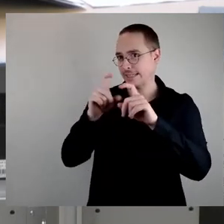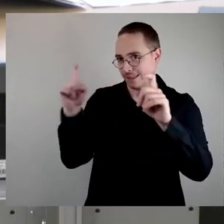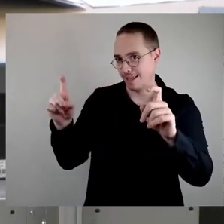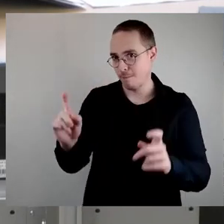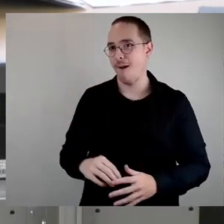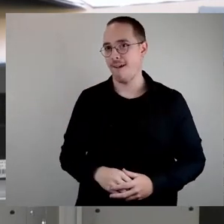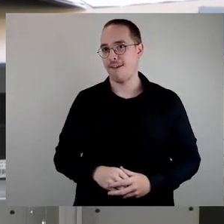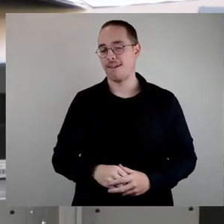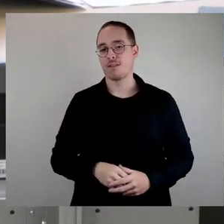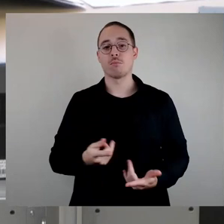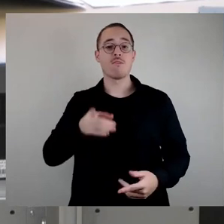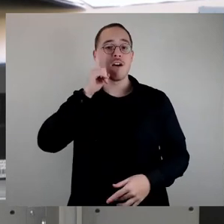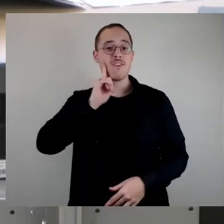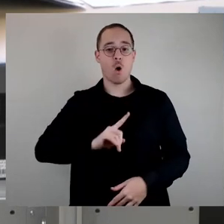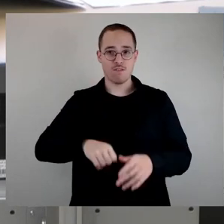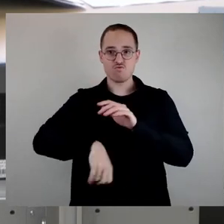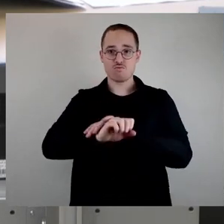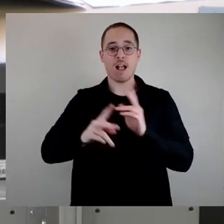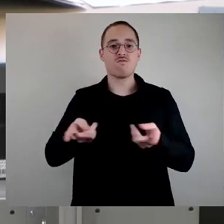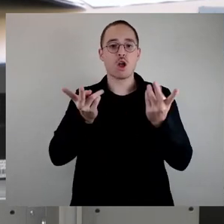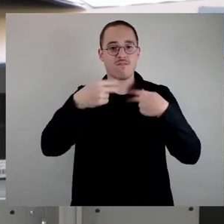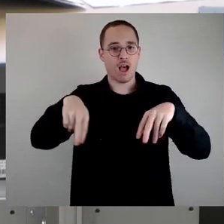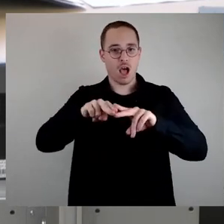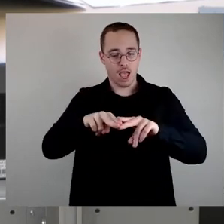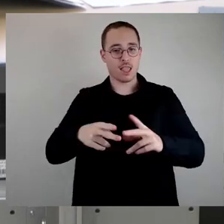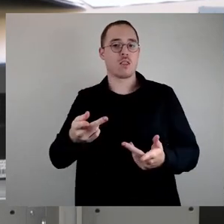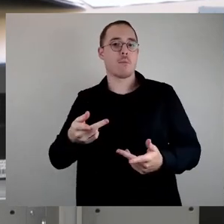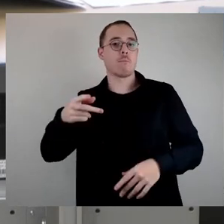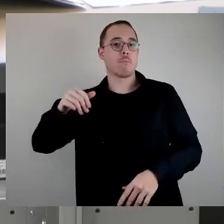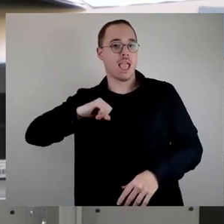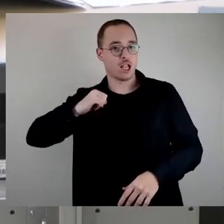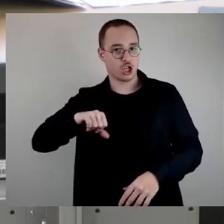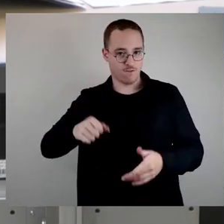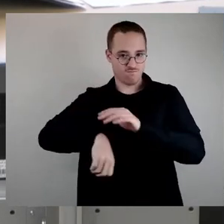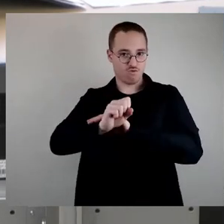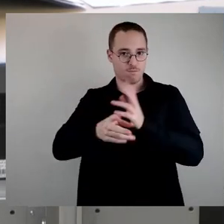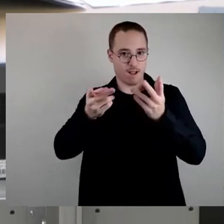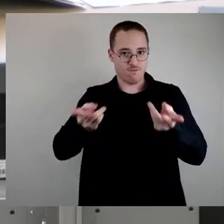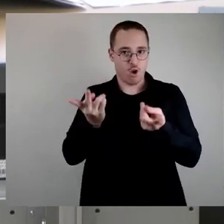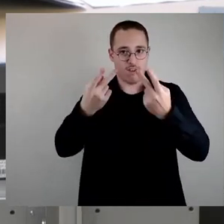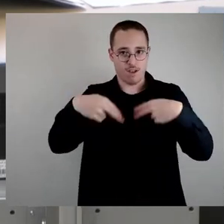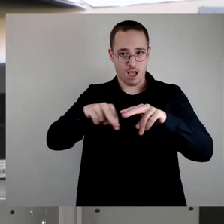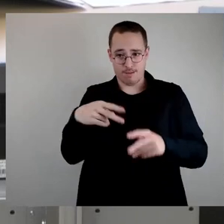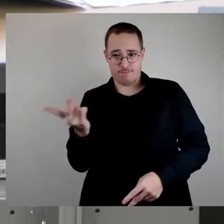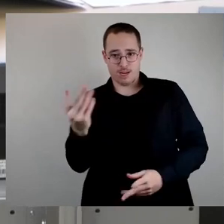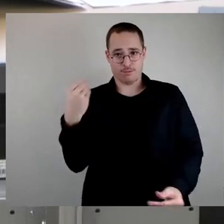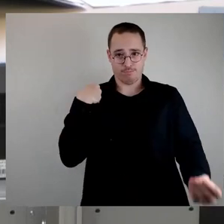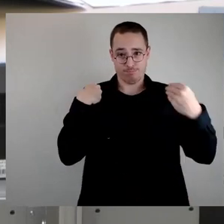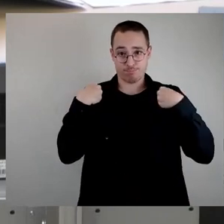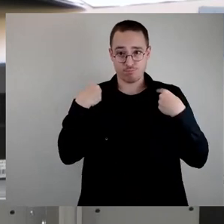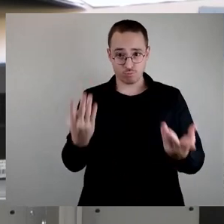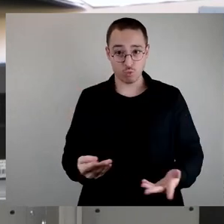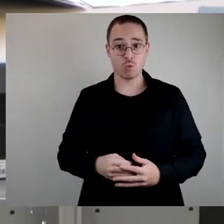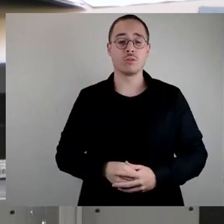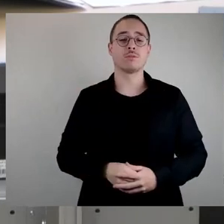und Mädchenfußball gemeldet. Wir haben viele, viele neue Menschen kennengelernt. Und ja, der runde Tisch, den wir vorgeschlagen